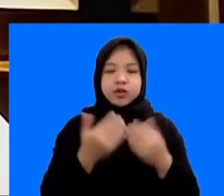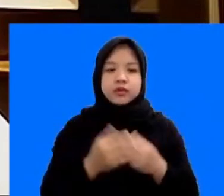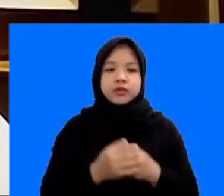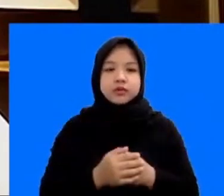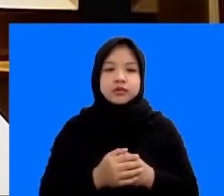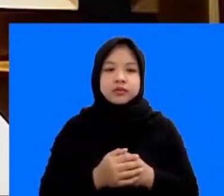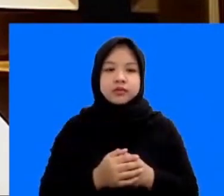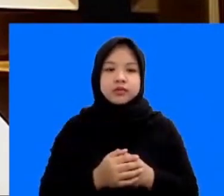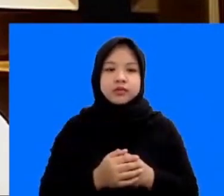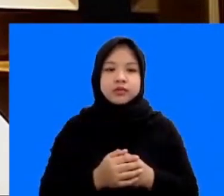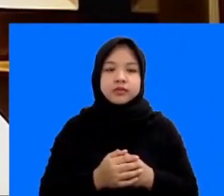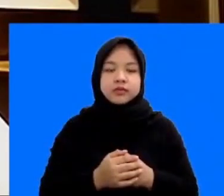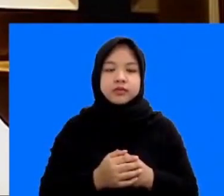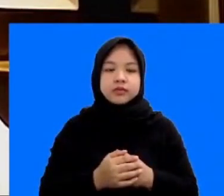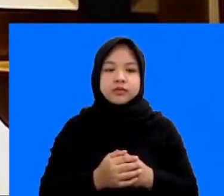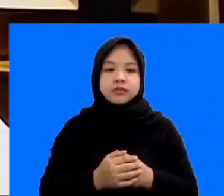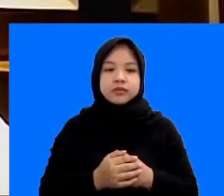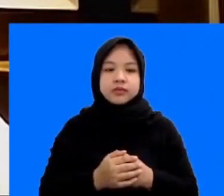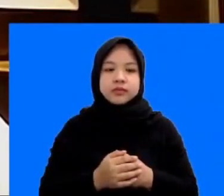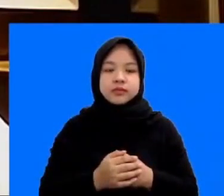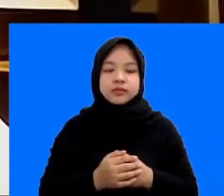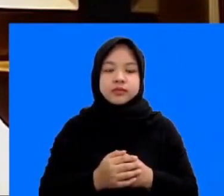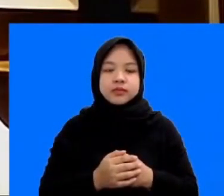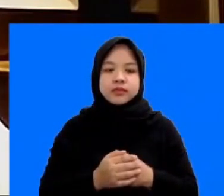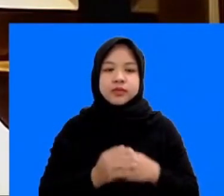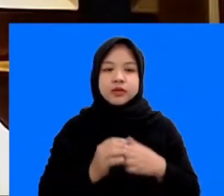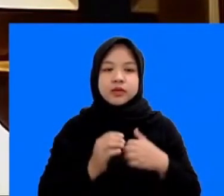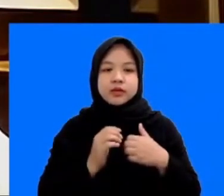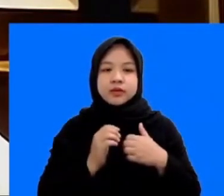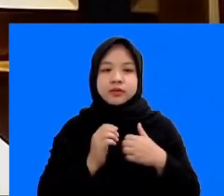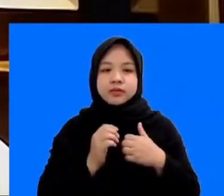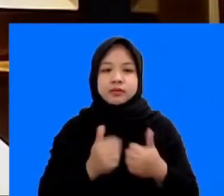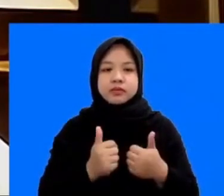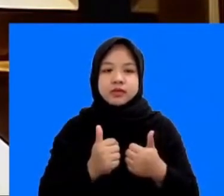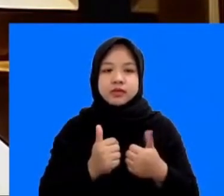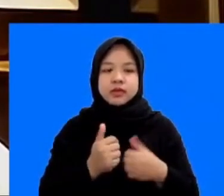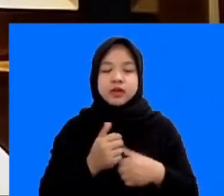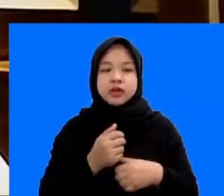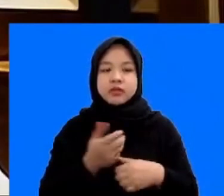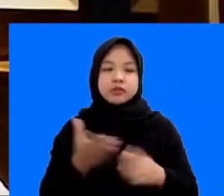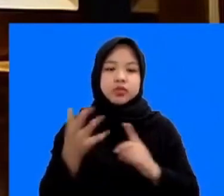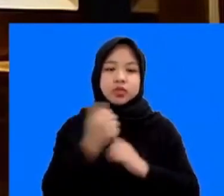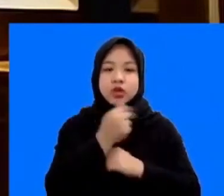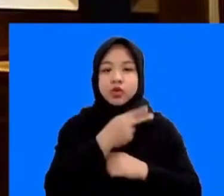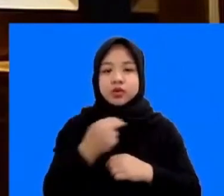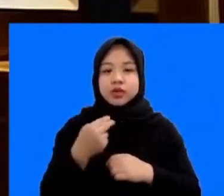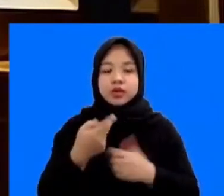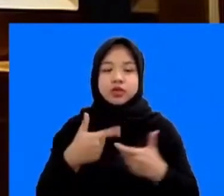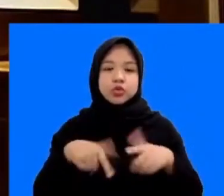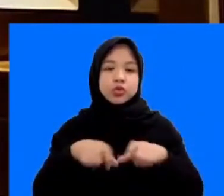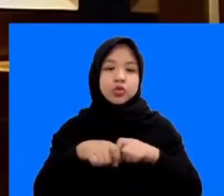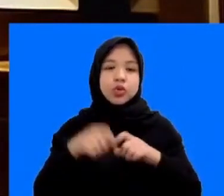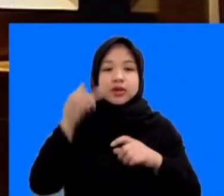dapat menjaga Indonesia yang kita cintai survei